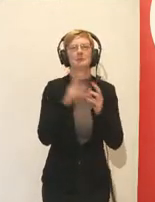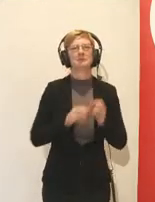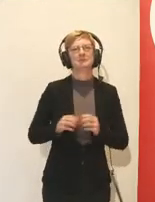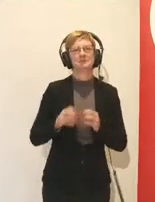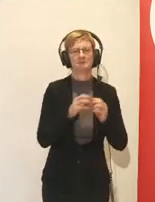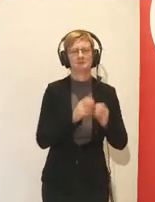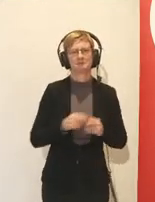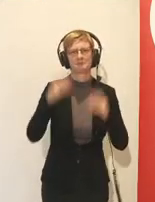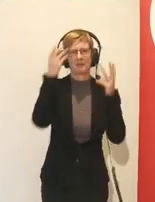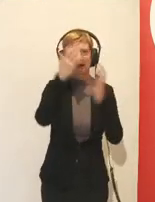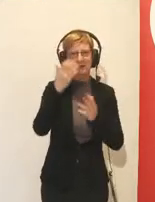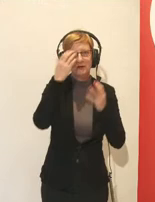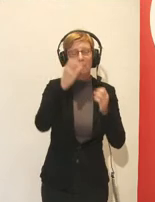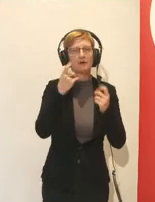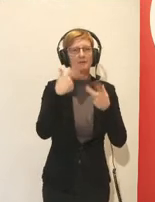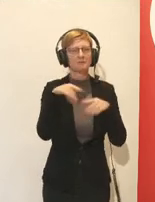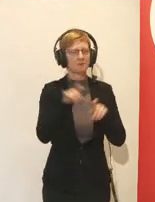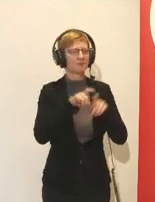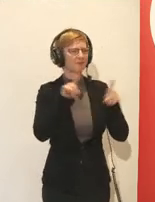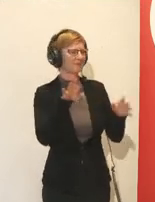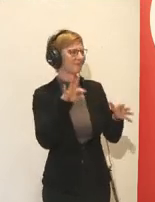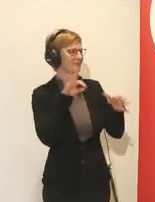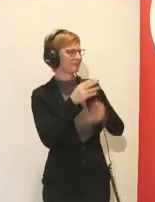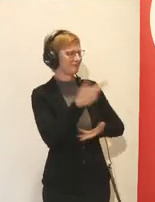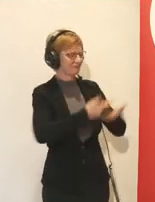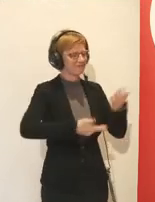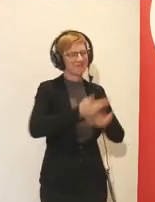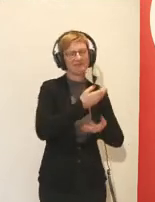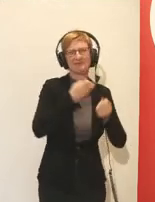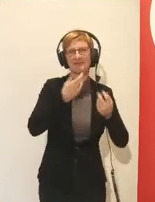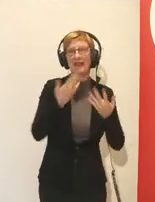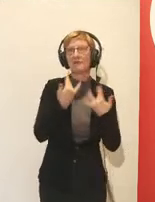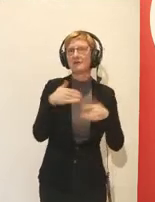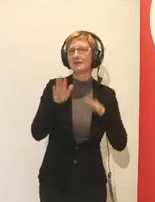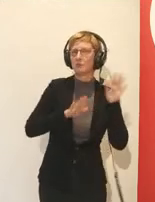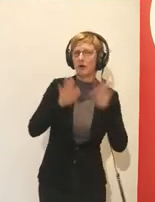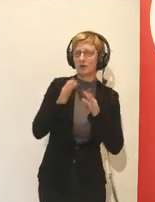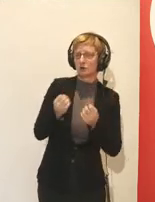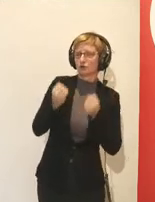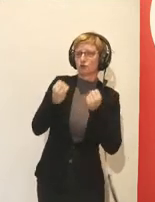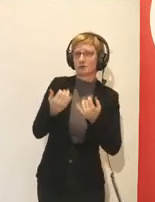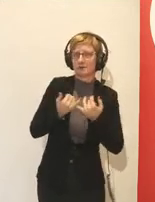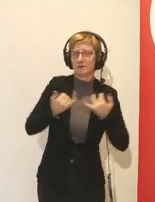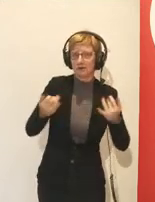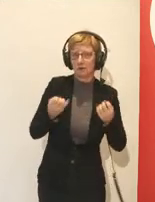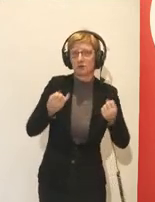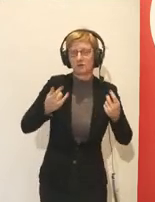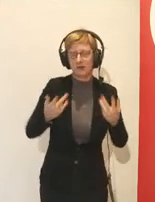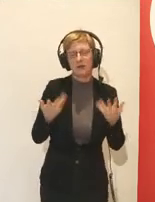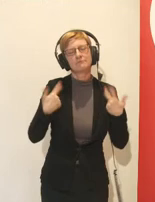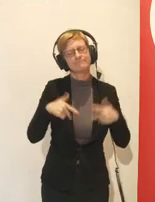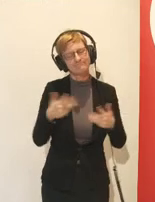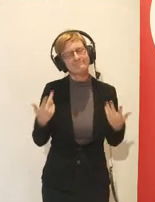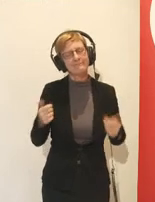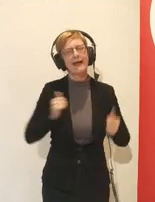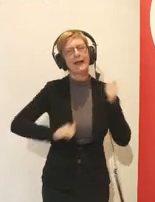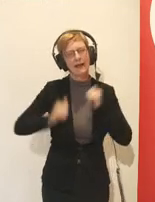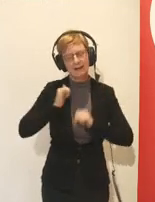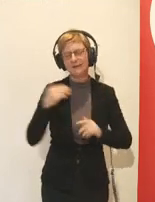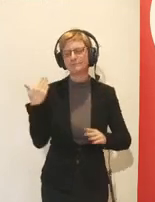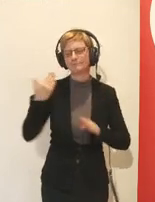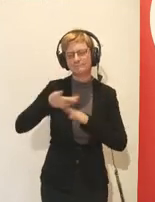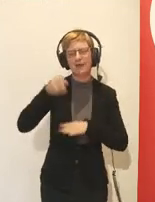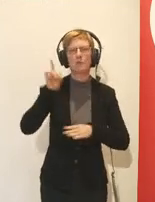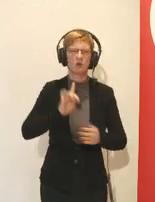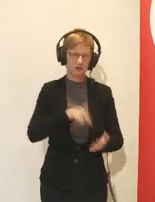über die frage zu reden was anders werden muss wie demokratie sie schützen kann die ist leider offensichtlich geworden in den letzten monaten